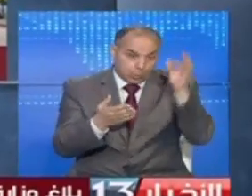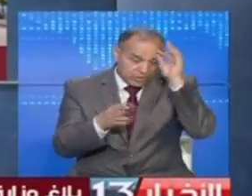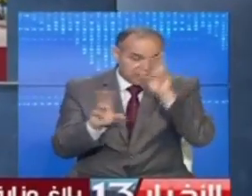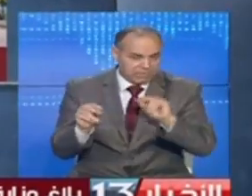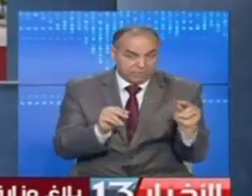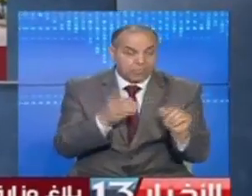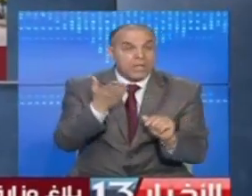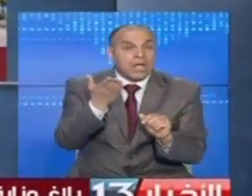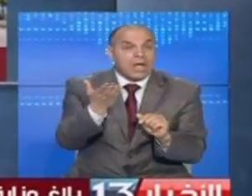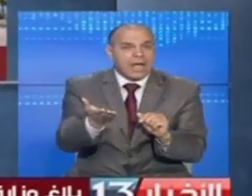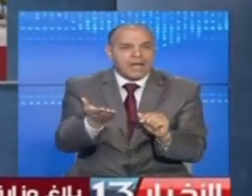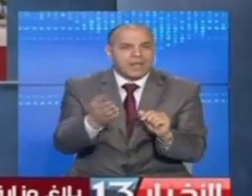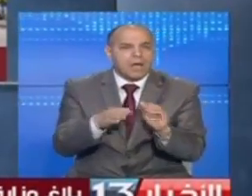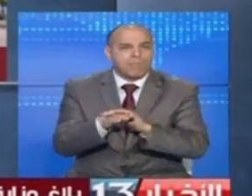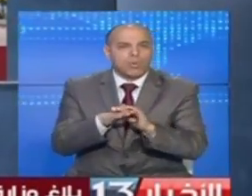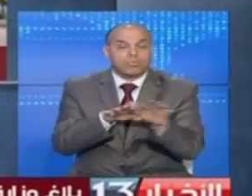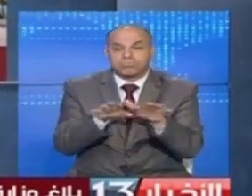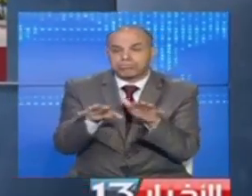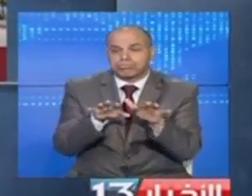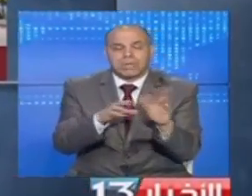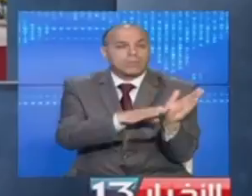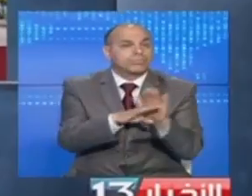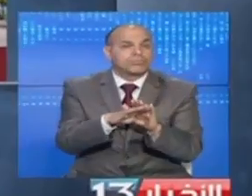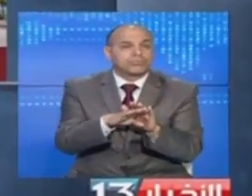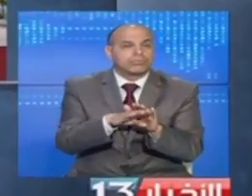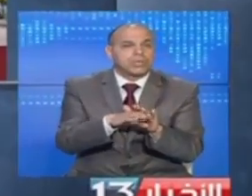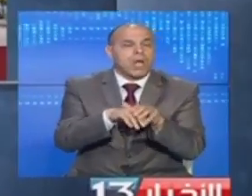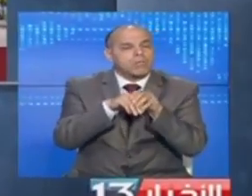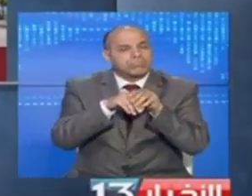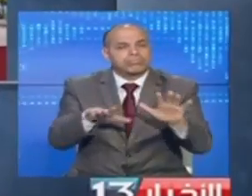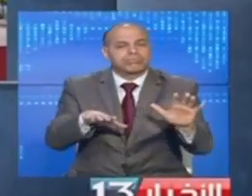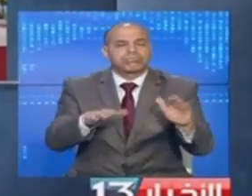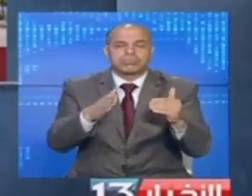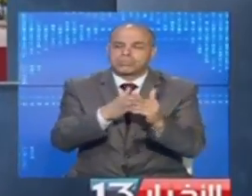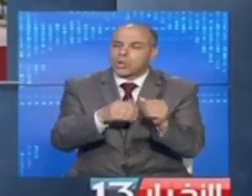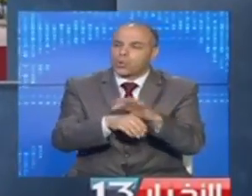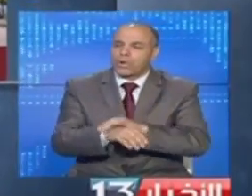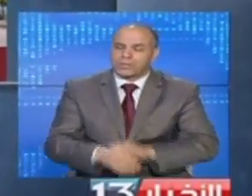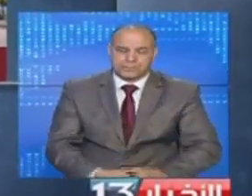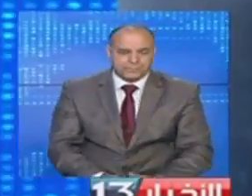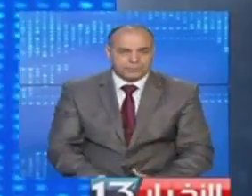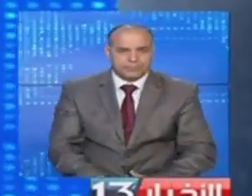لتونس، وذلك في إطار إجراءات التوقي من انتشار فيروس كورونا.